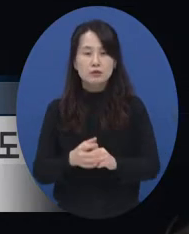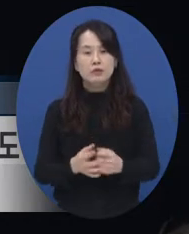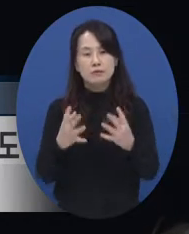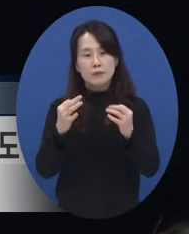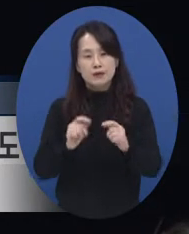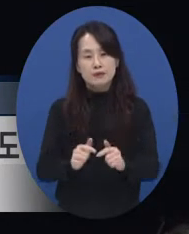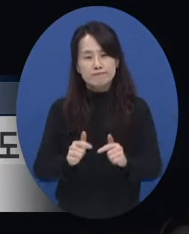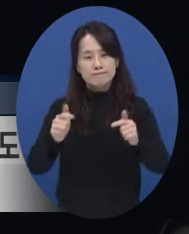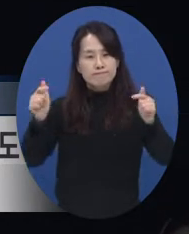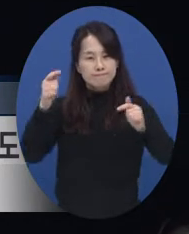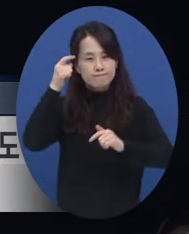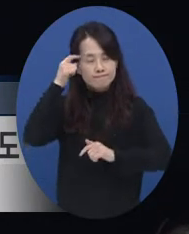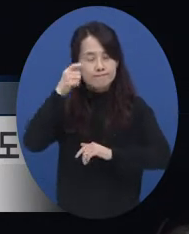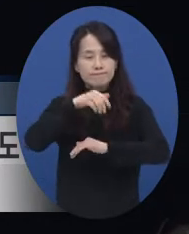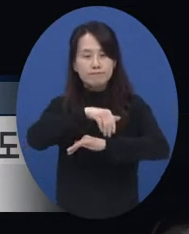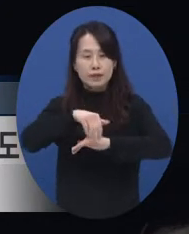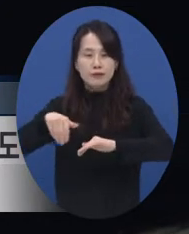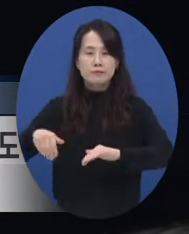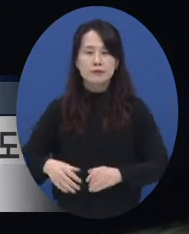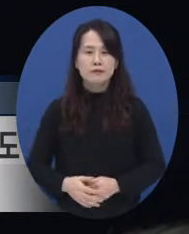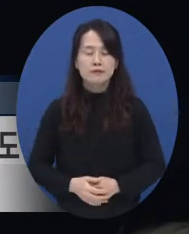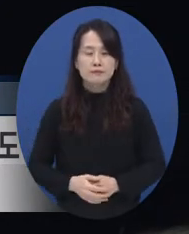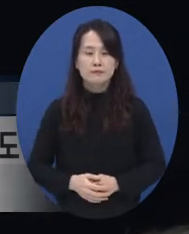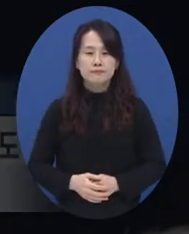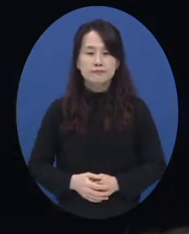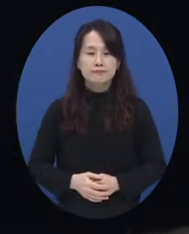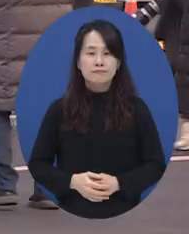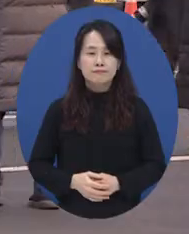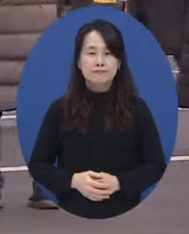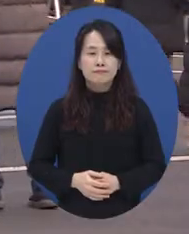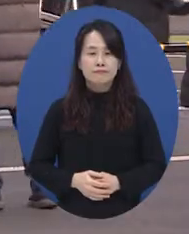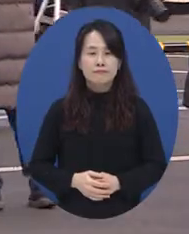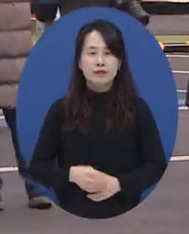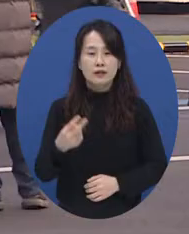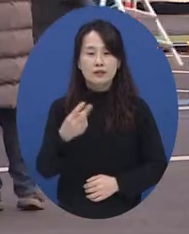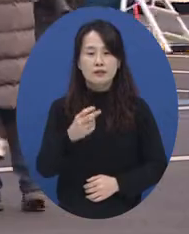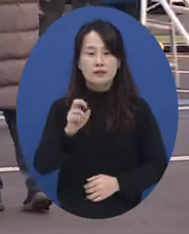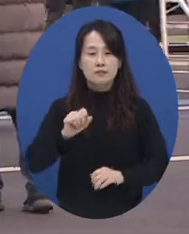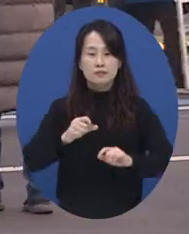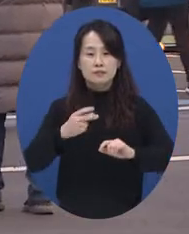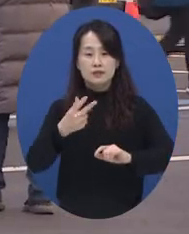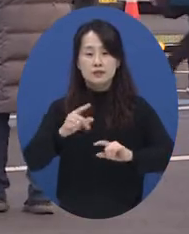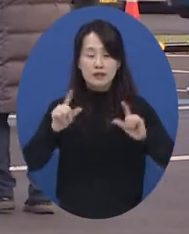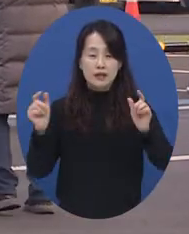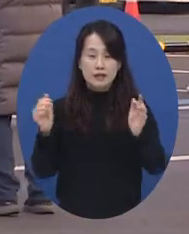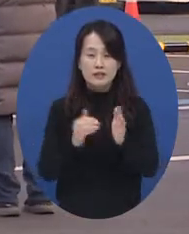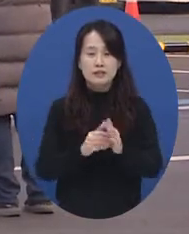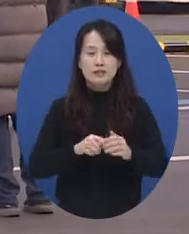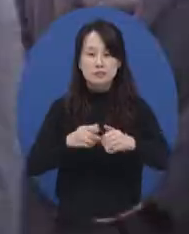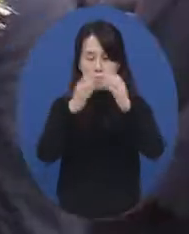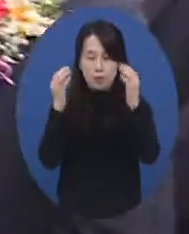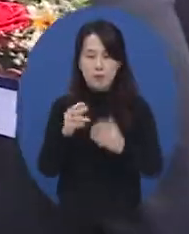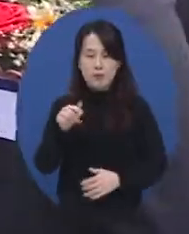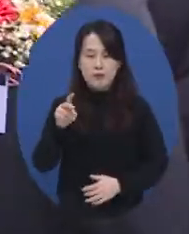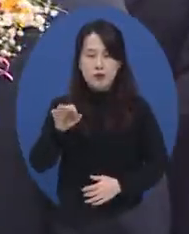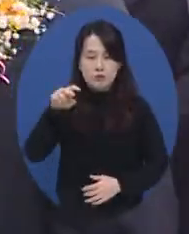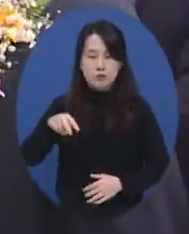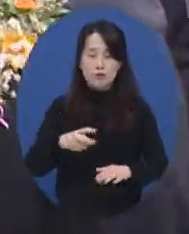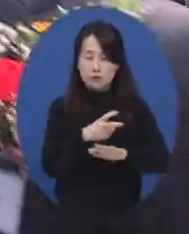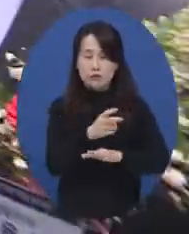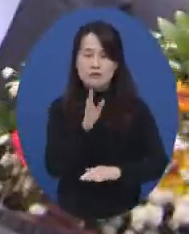수소 전기버스 도입을 최대한 많이 늘리려고 합니다. 경기도는 오는 2027년까지 도내